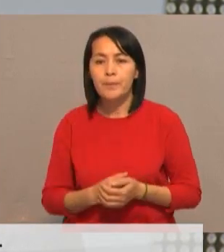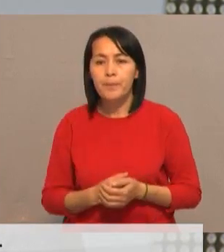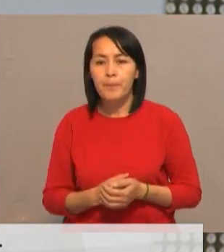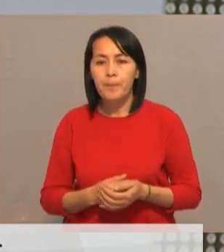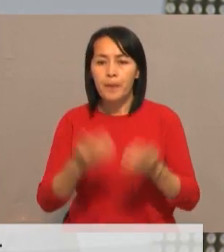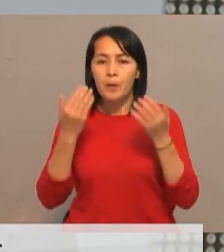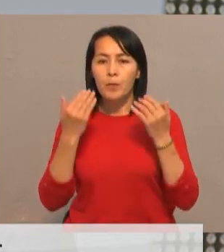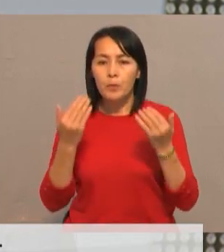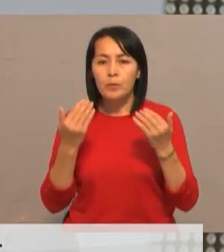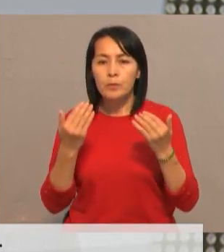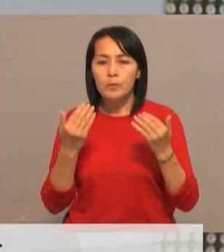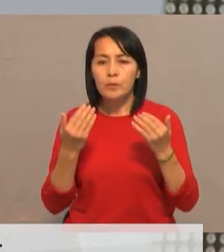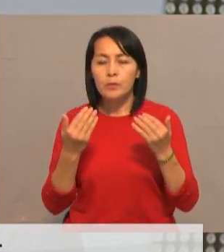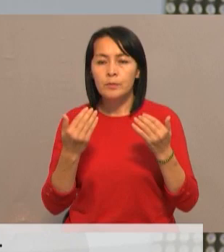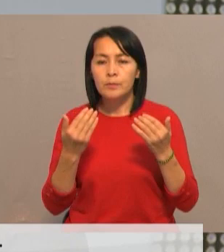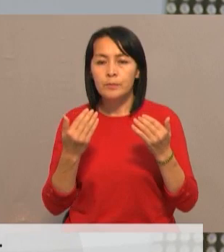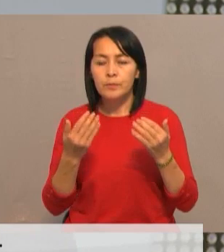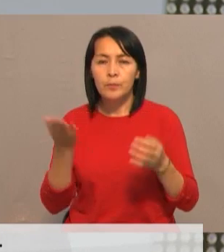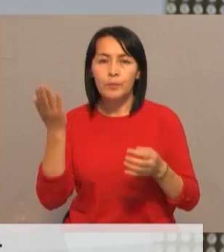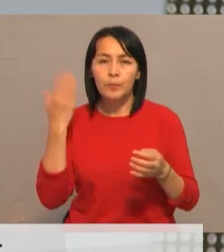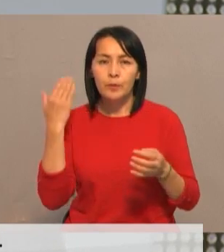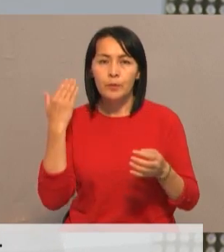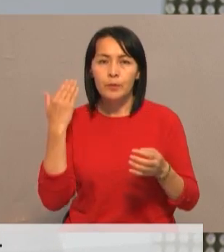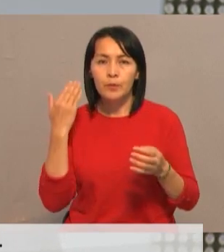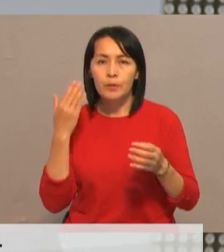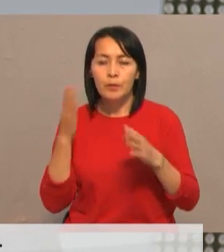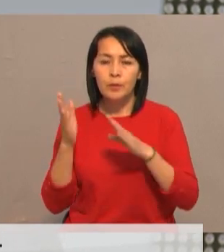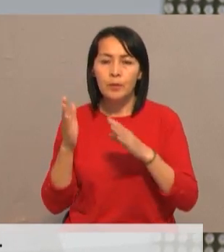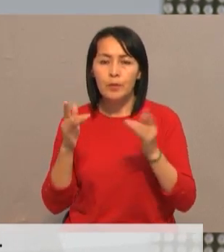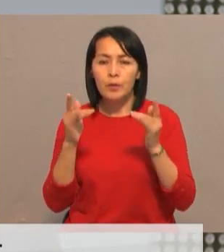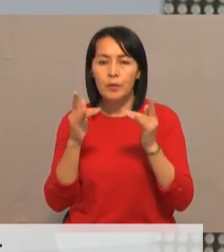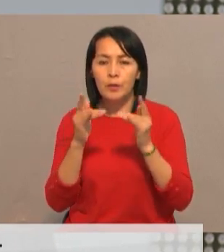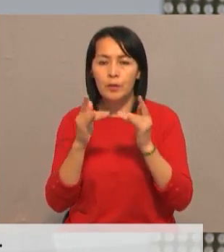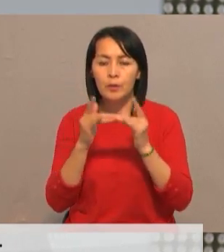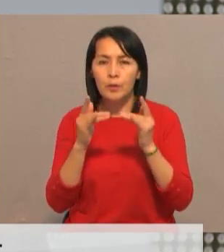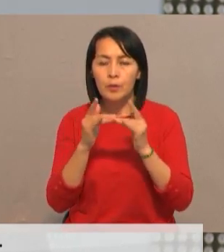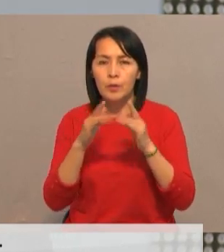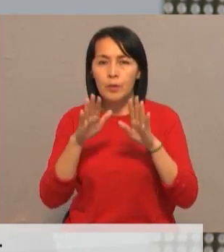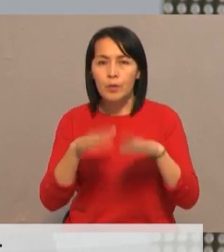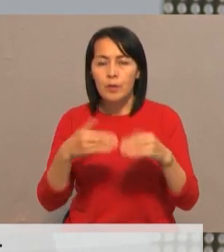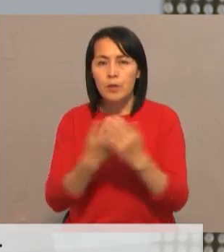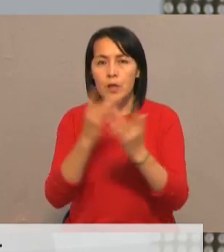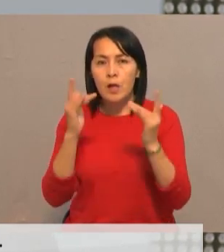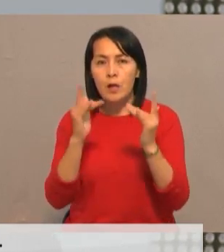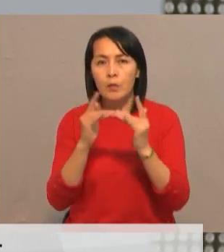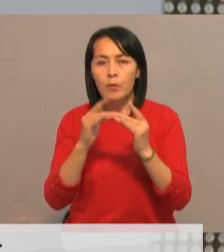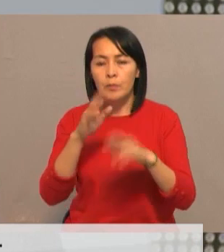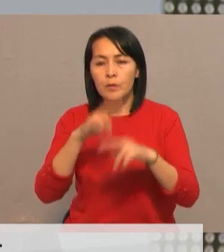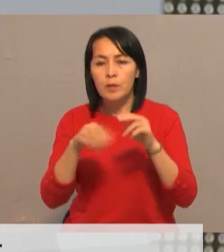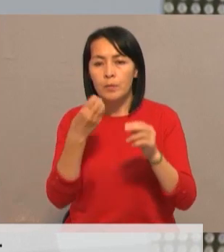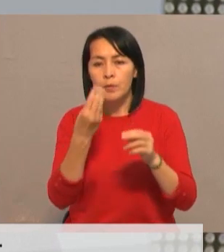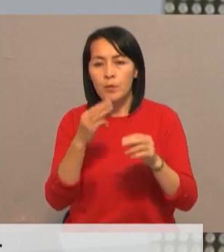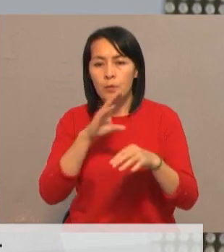Ол үшін мынау бұрынғы өткелдің орнынан көпір салып, мынау